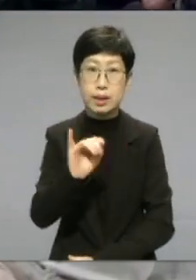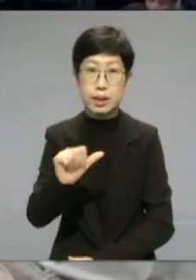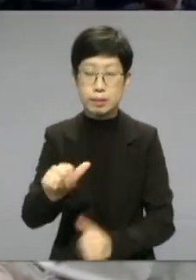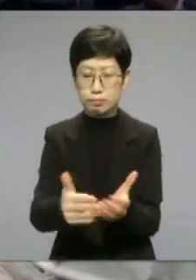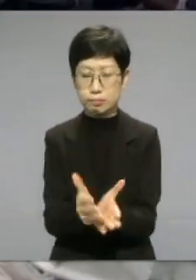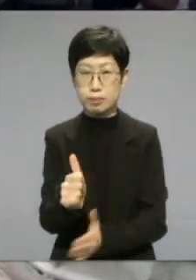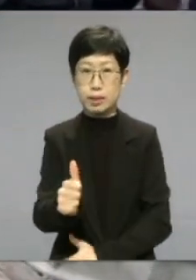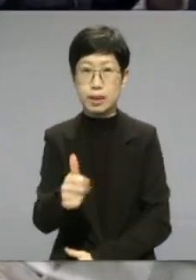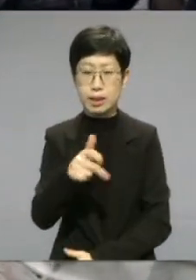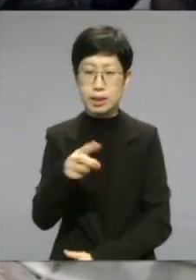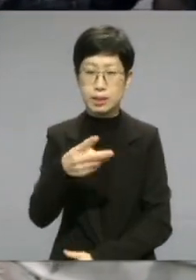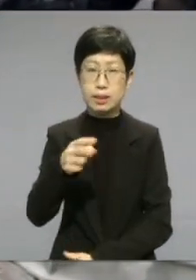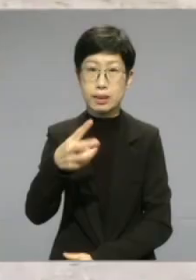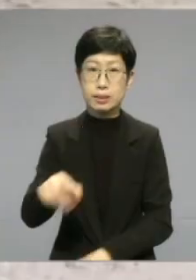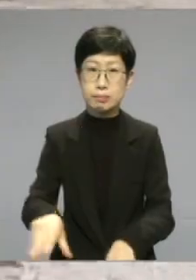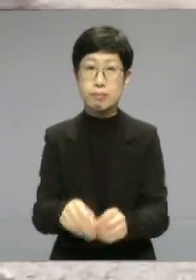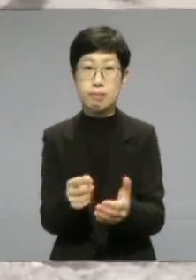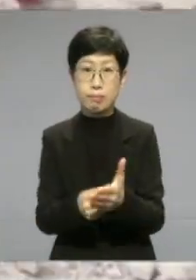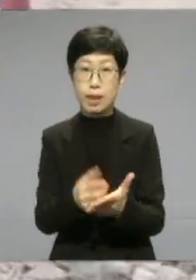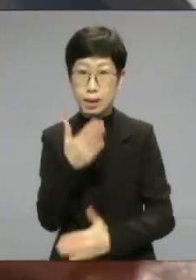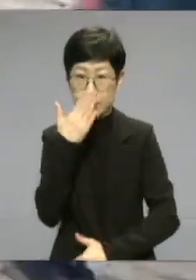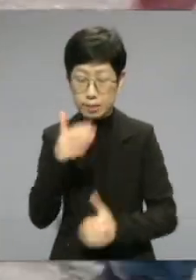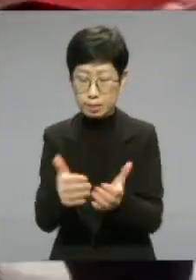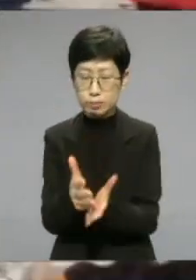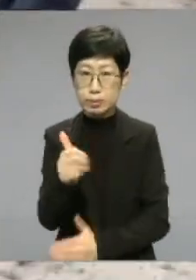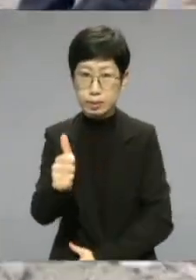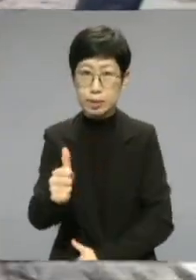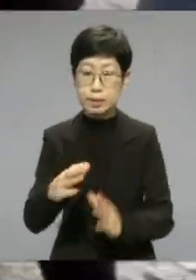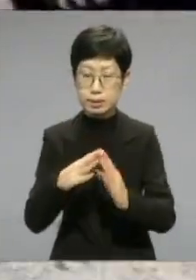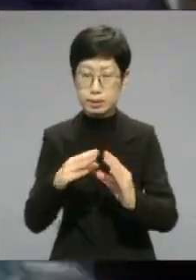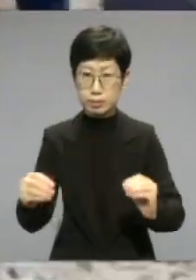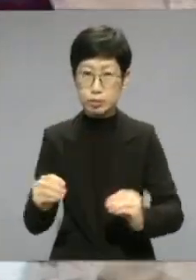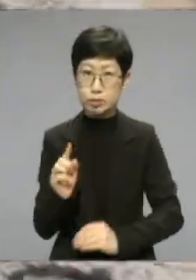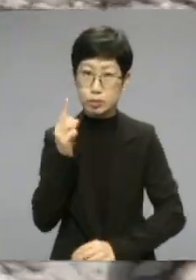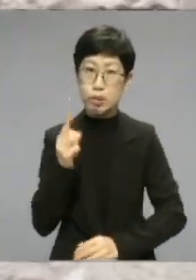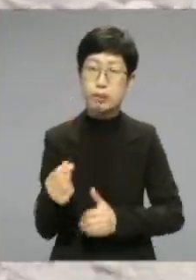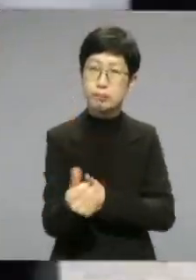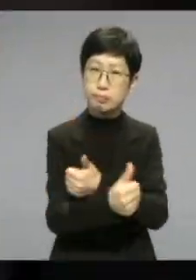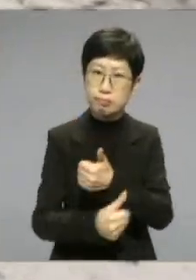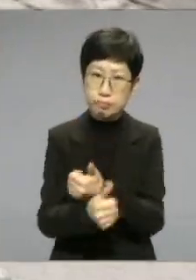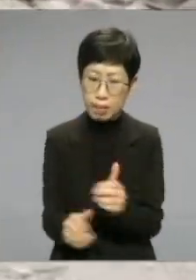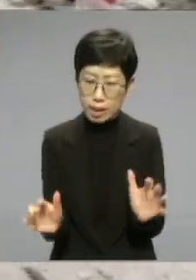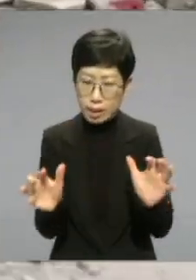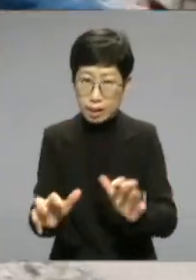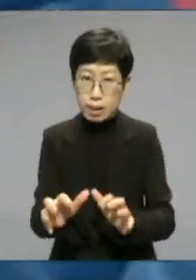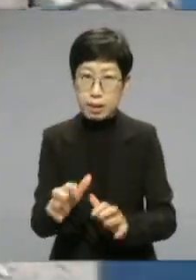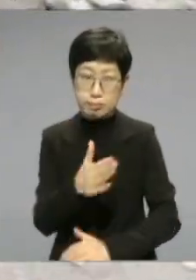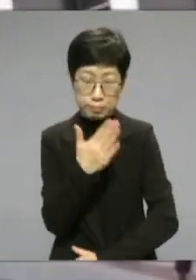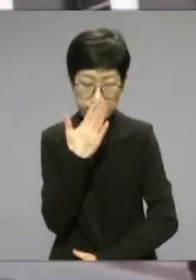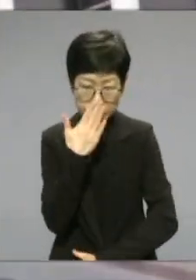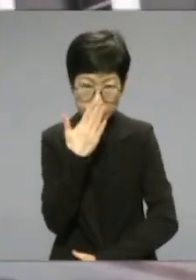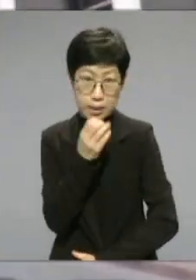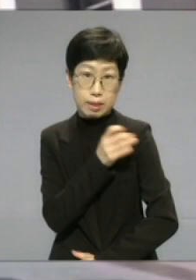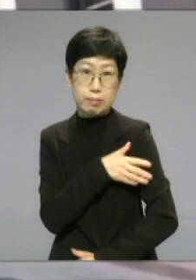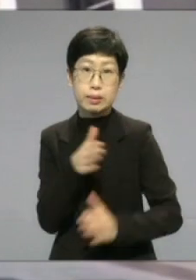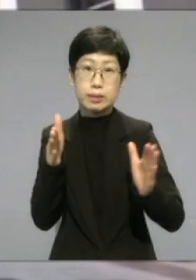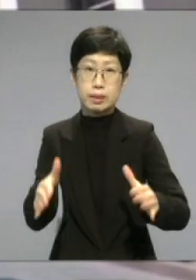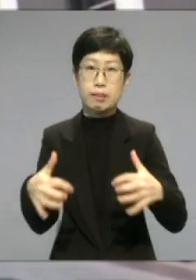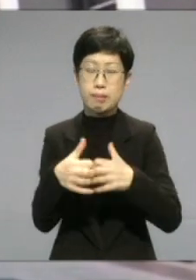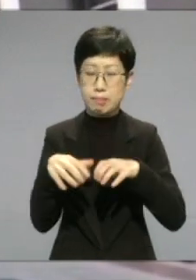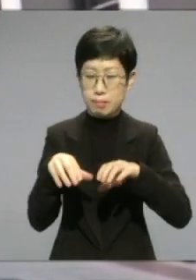국장과 카타르 총리, 이스라엘 모사드 국장, 이집트 고위 관리가 모여 이스라엘과 하마스 간 휴전 협상을